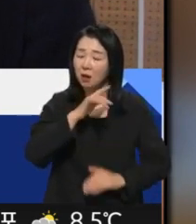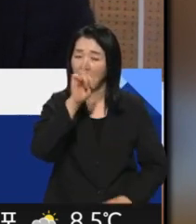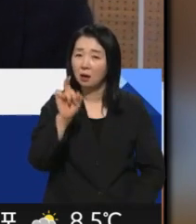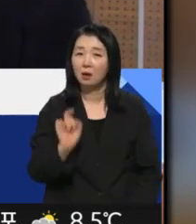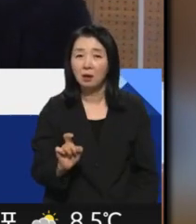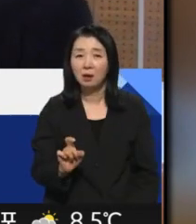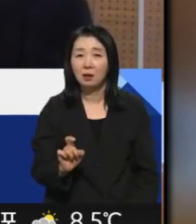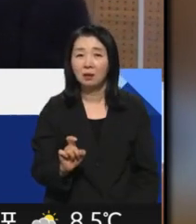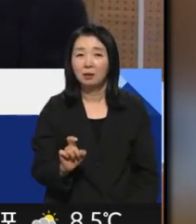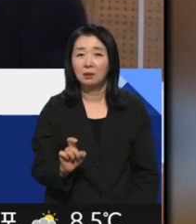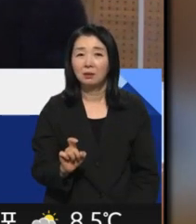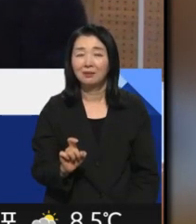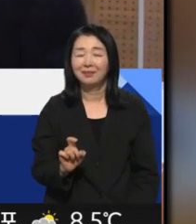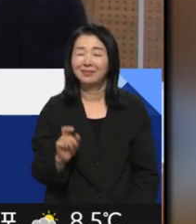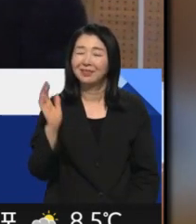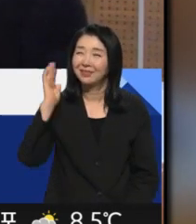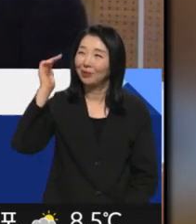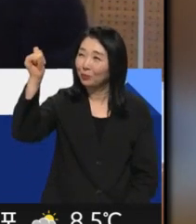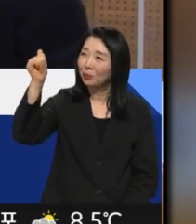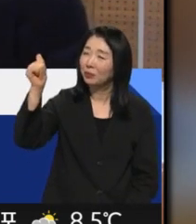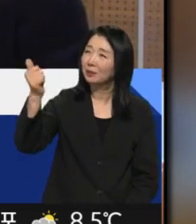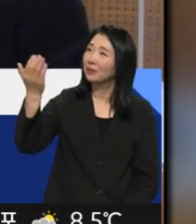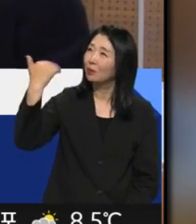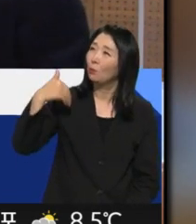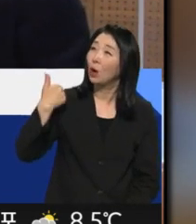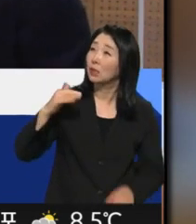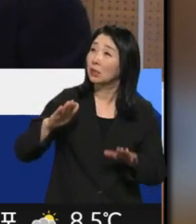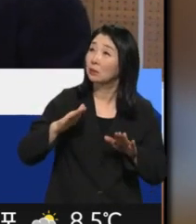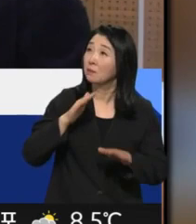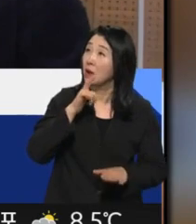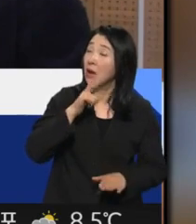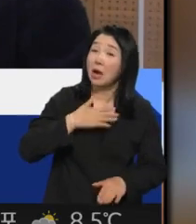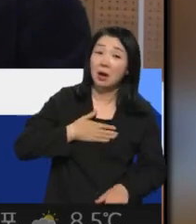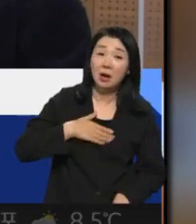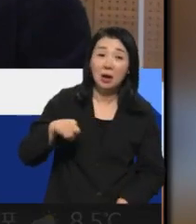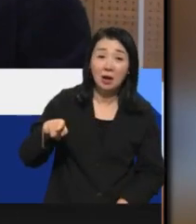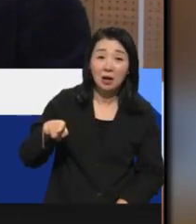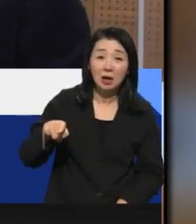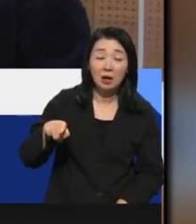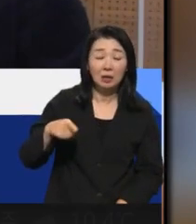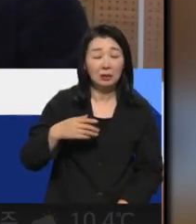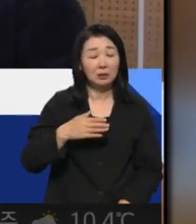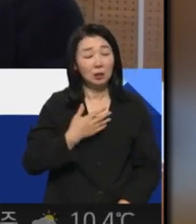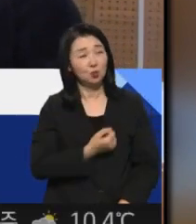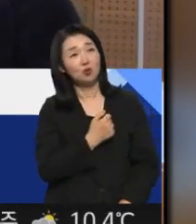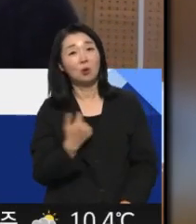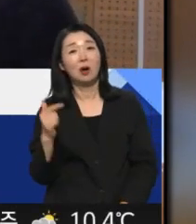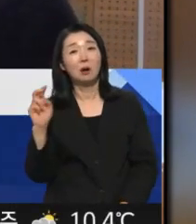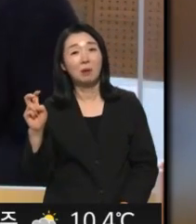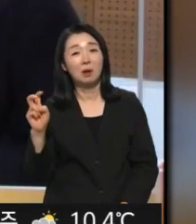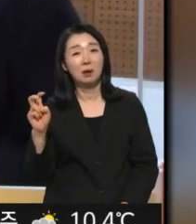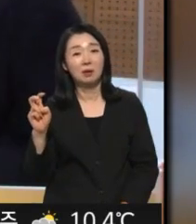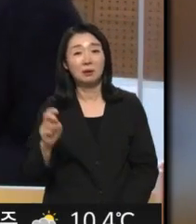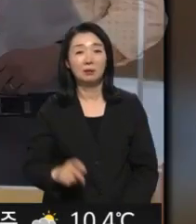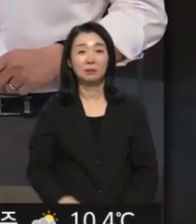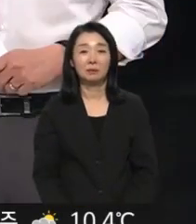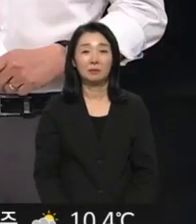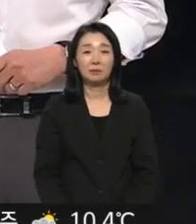그런 거에 대해서 대통령께서 사전에 모르셨고 지금 알았다면 저 같아도 아마 굉장히 충격했을 거라 생각합니다. 그럼 안철수